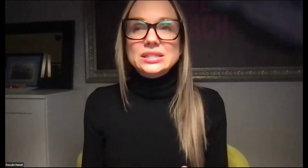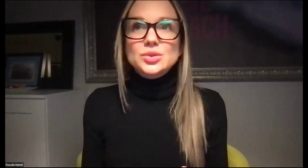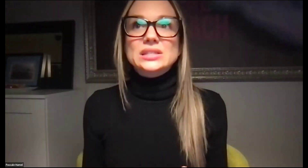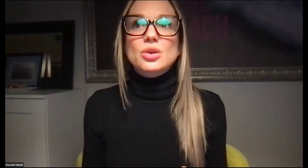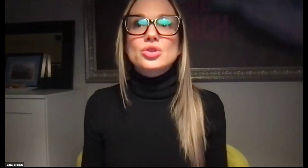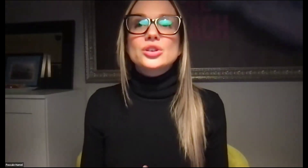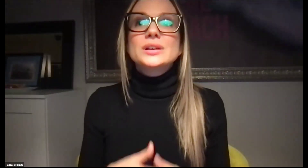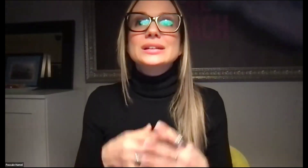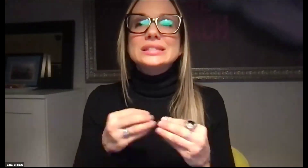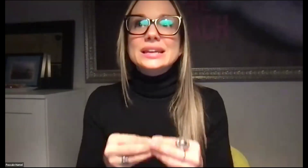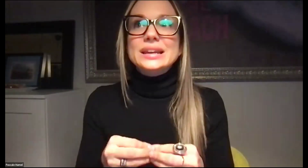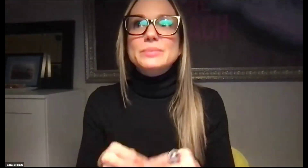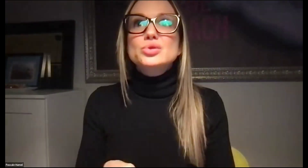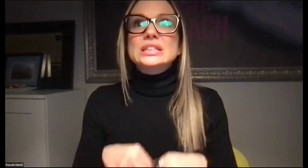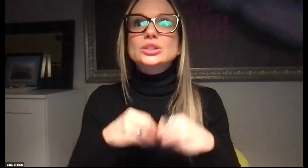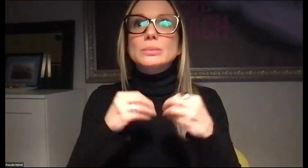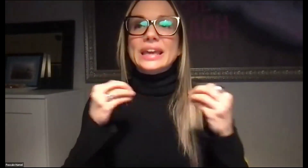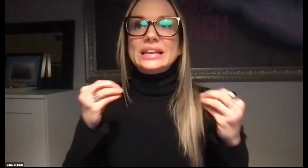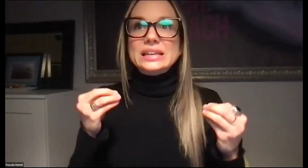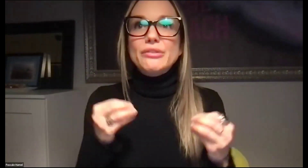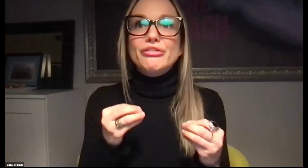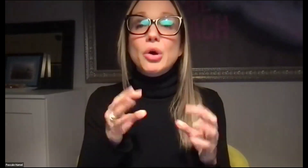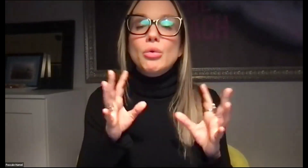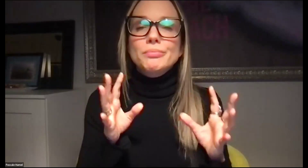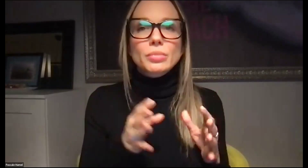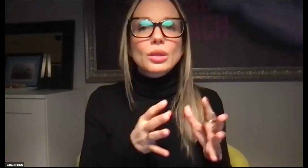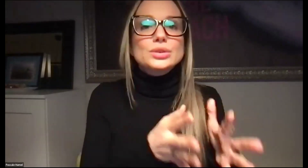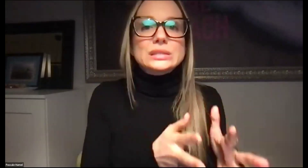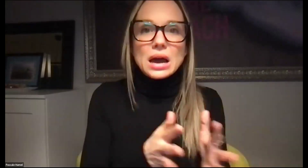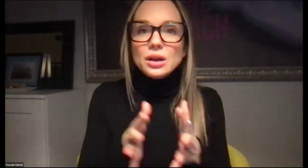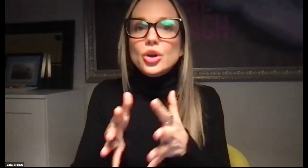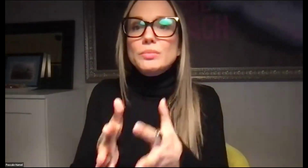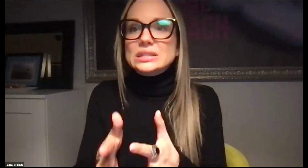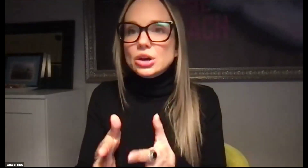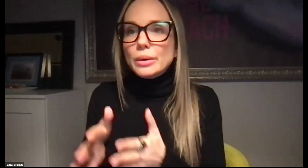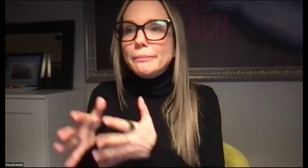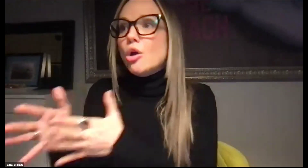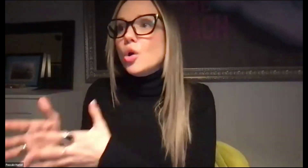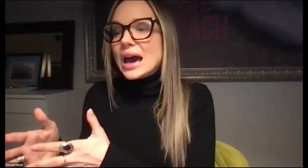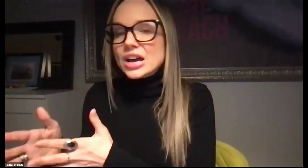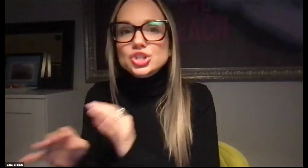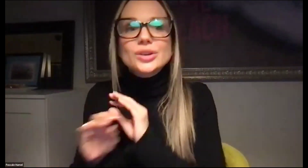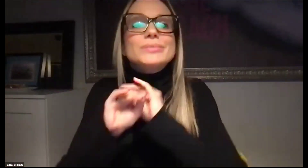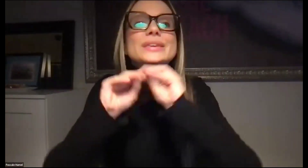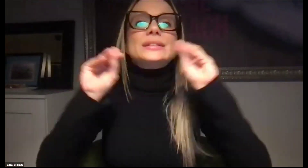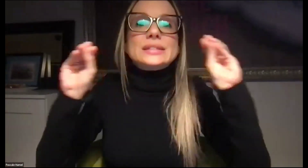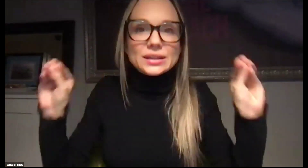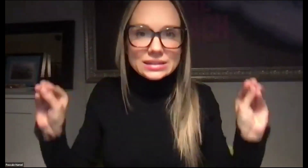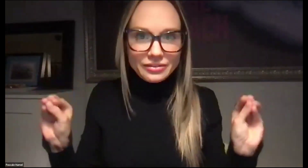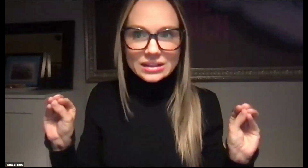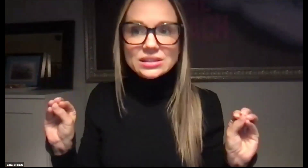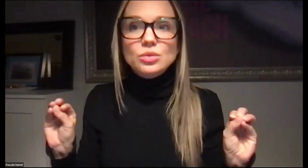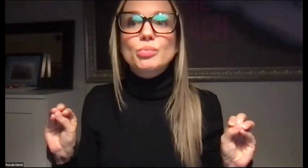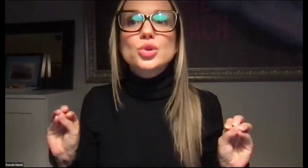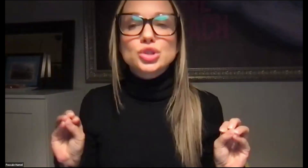Malheureusement, dans ces situations-là, tu sais, les boutiques de magasins font un small, un medium, un large. Ils